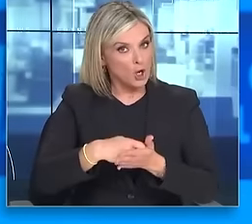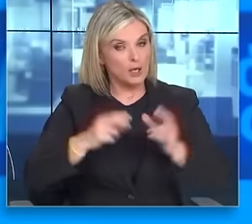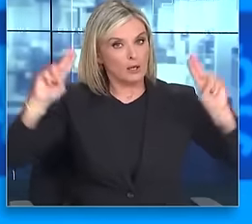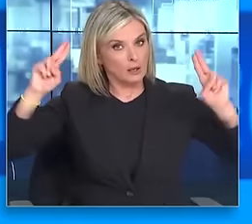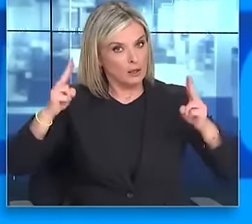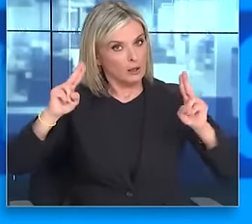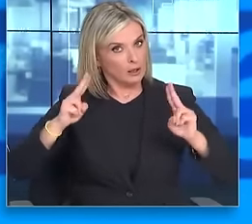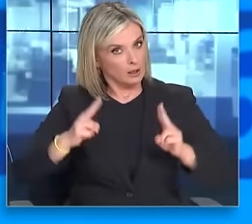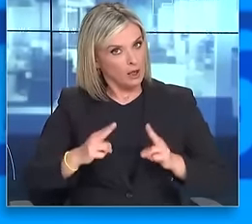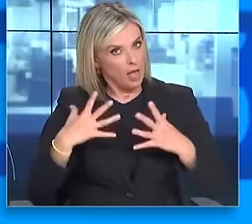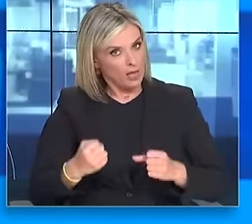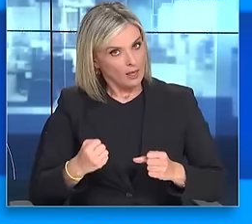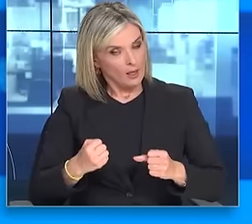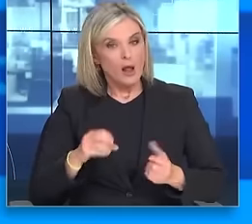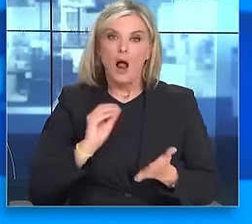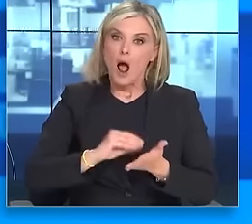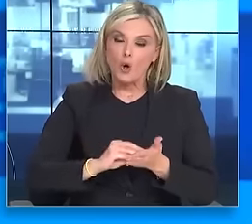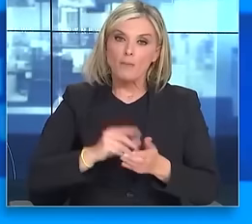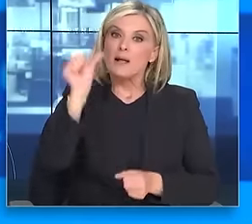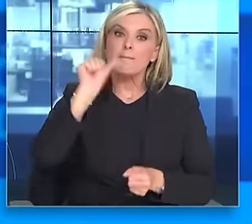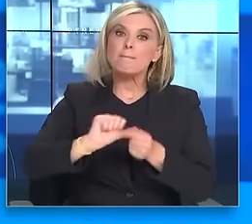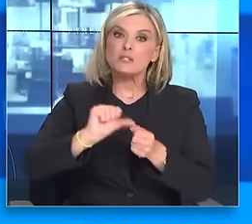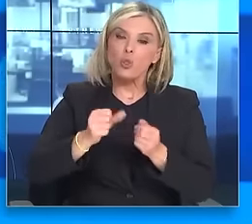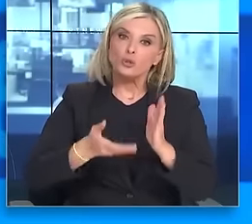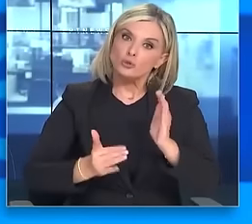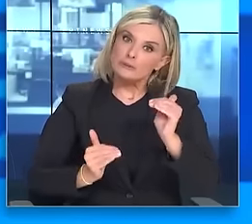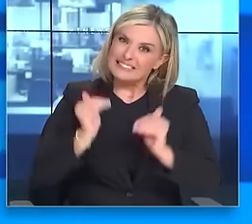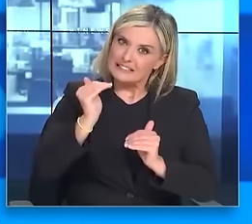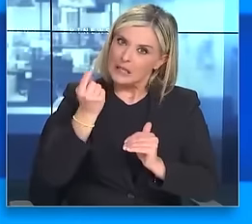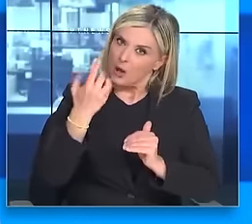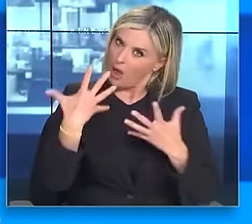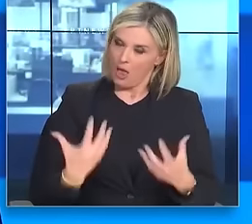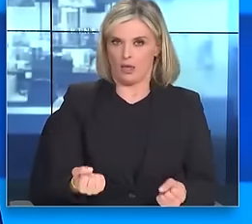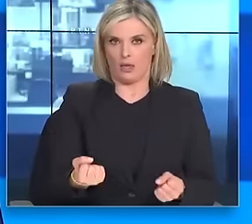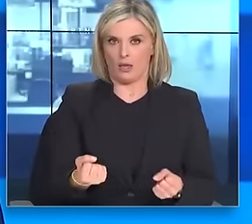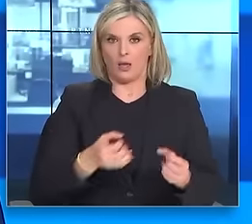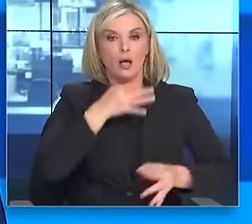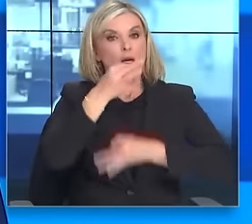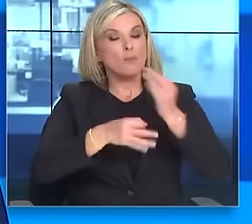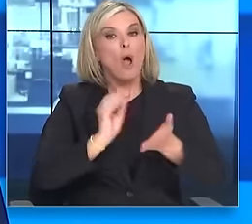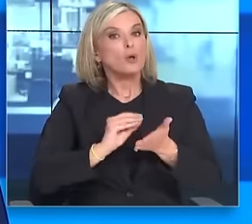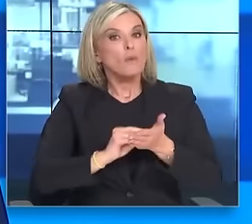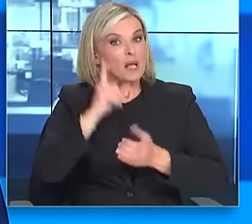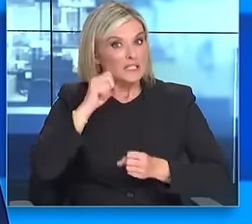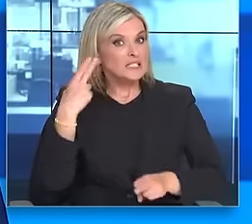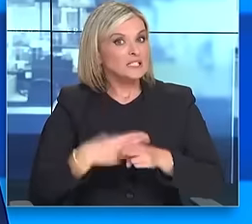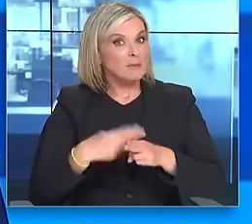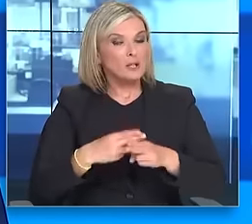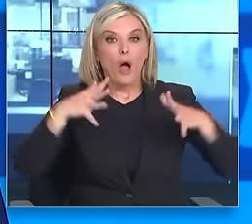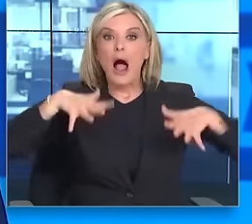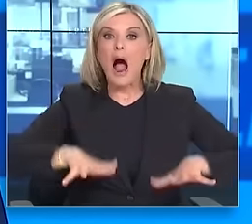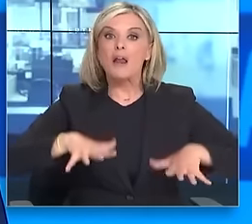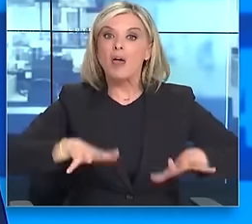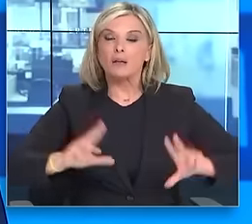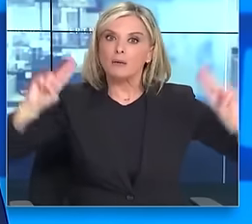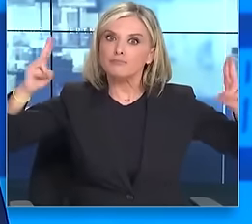μόνο ο κατώτατος μισθός, αλλά και ο μέσος μισθός. Και να μιλήσουμε και για κάτι για το οποίο δεν μιλάμε αρκετά συχνά, και αυτό είναι η μείωση της ανεργίας. Ήταν η πρώτη προτεραιότητα που είχαμε